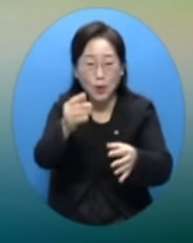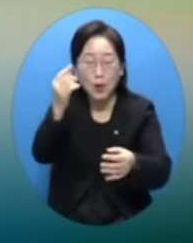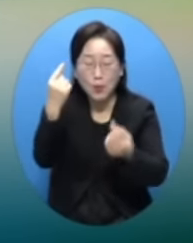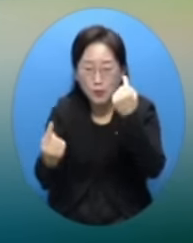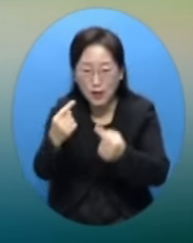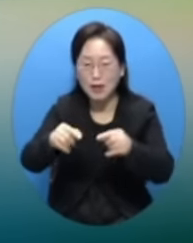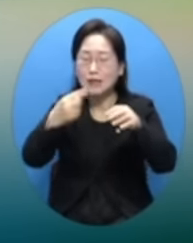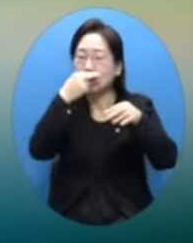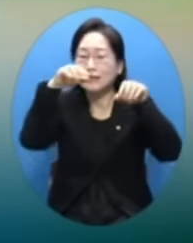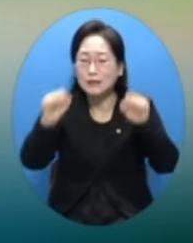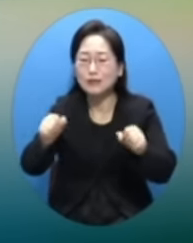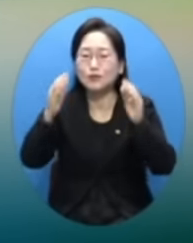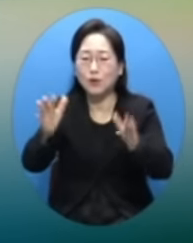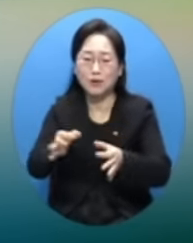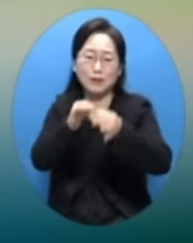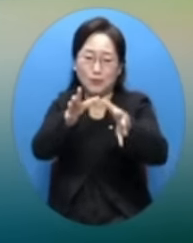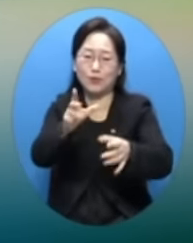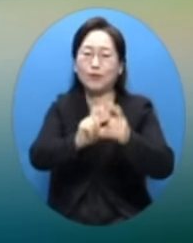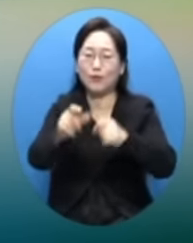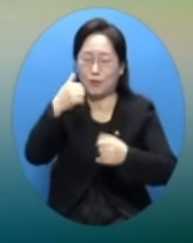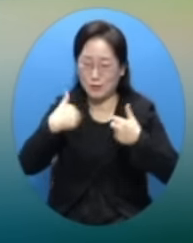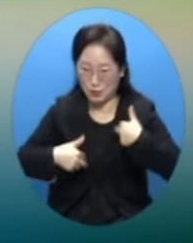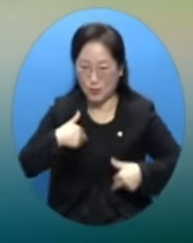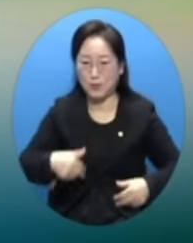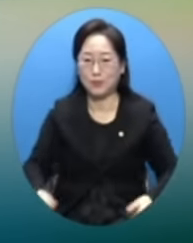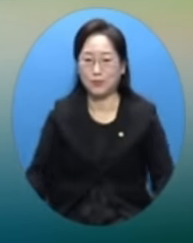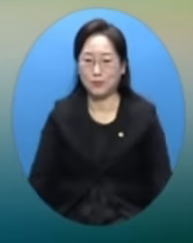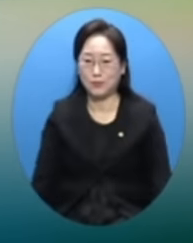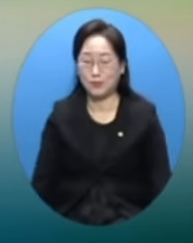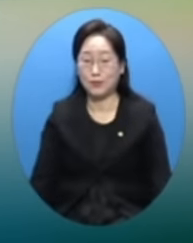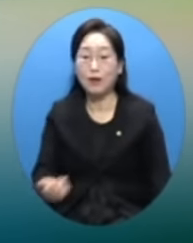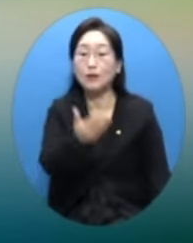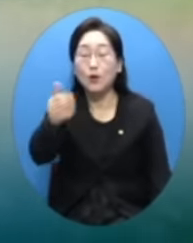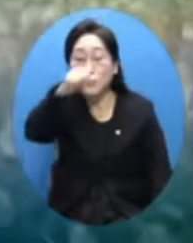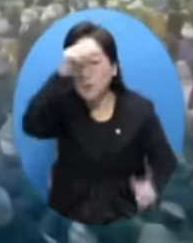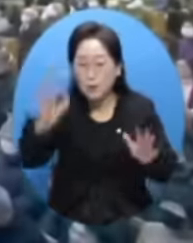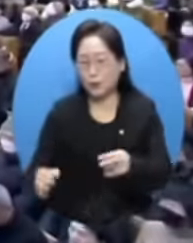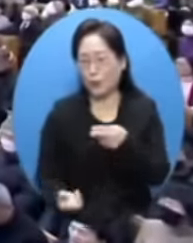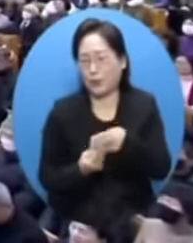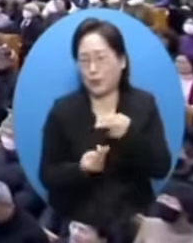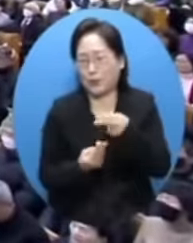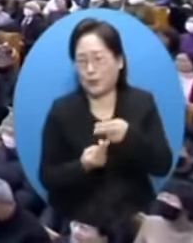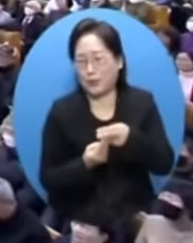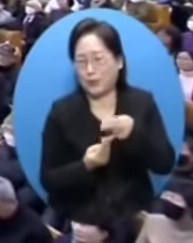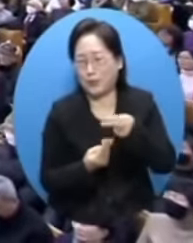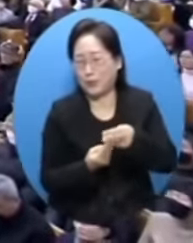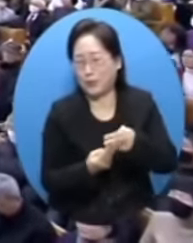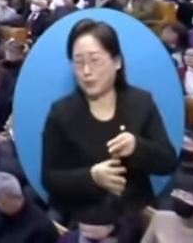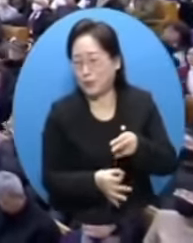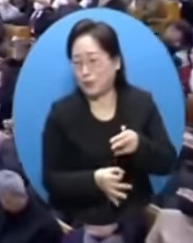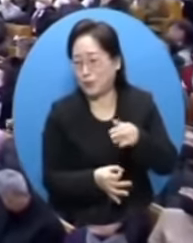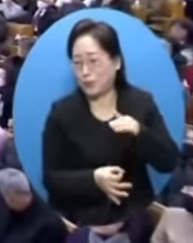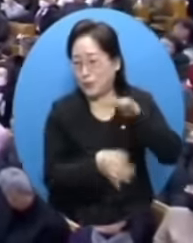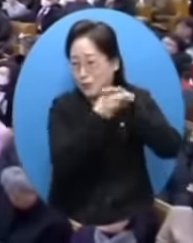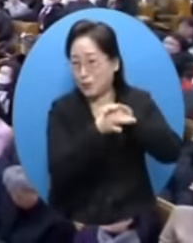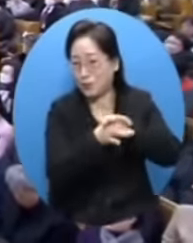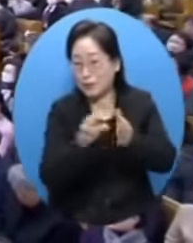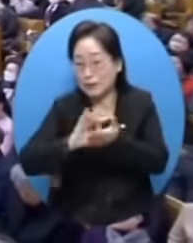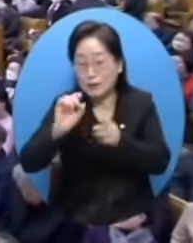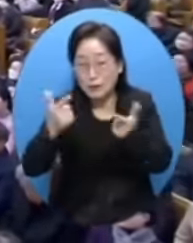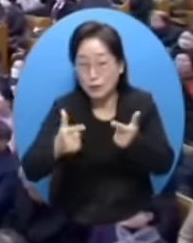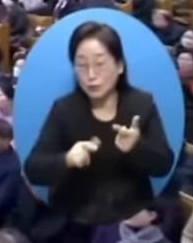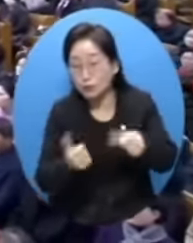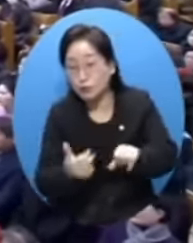있을 때 기부하는 것이 훨씬 더 즐겁다 여러분 평생 모기만 하고 쓰지 못하고 죽으면 자녀들끼리